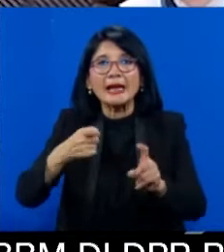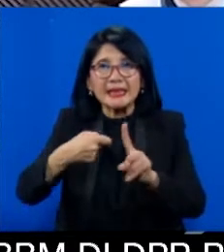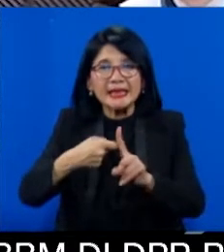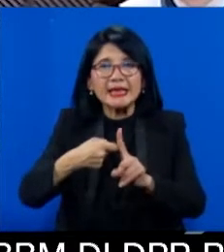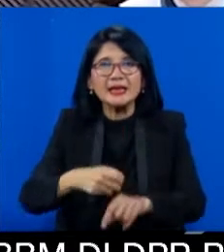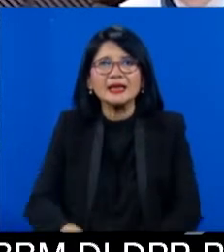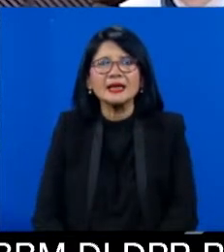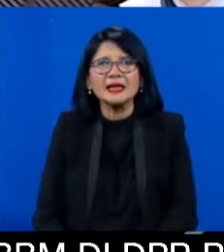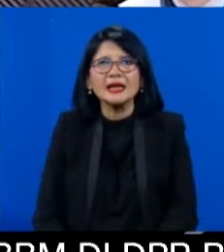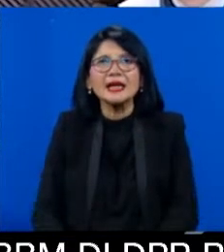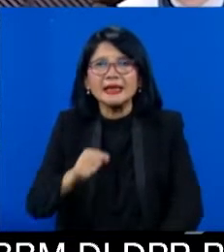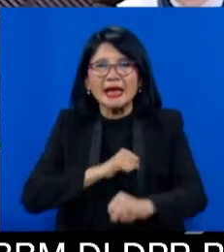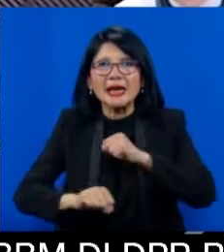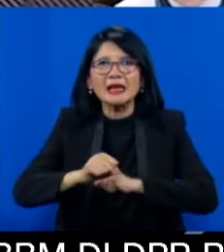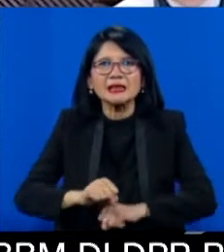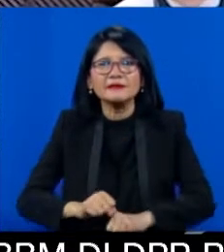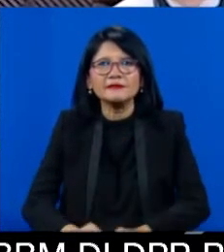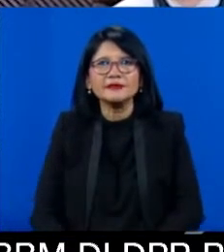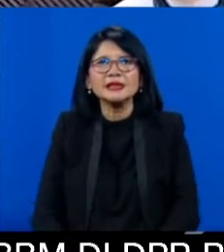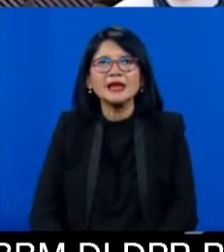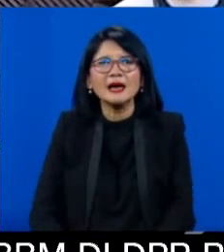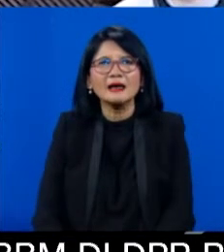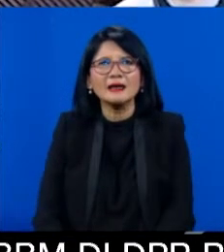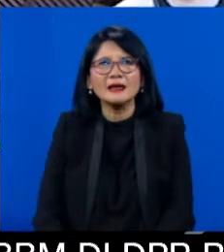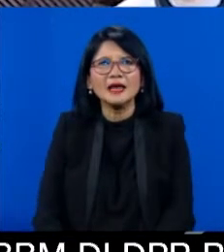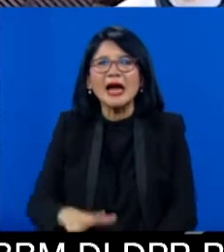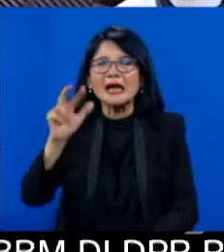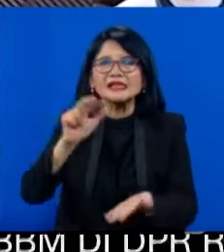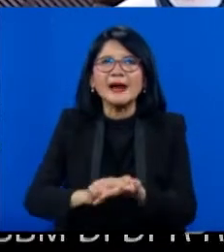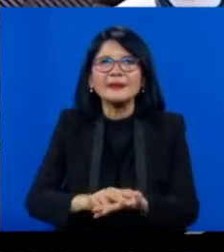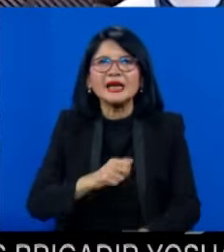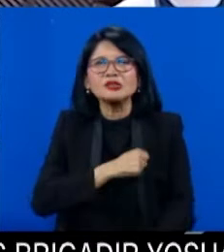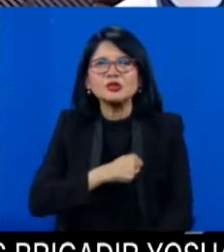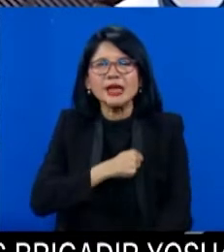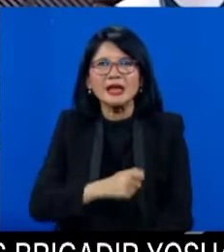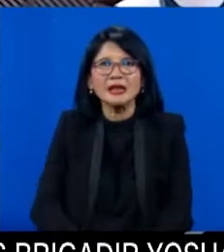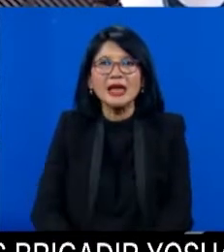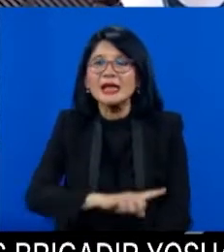peserta aktif program jaminan sosial ketenagakerjaan sampai dengan